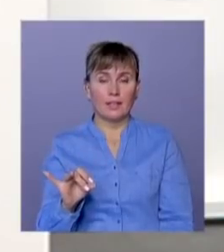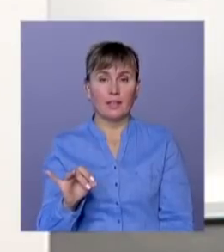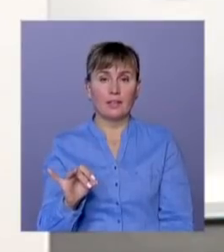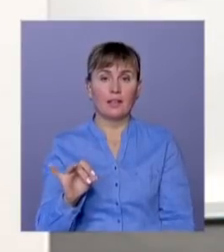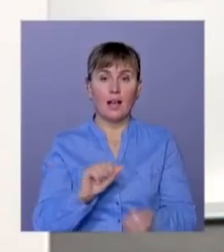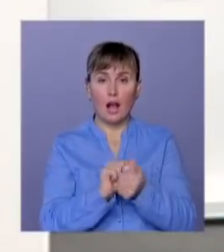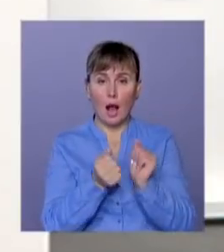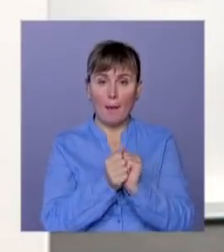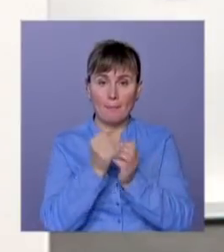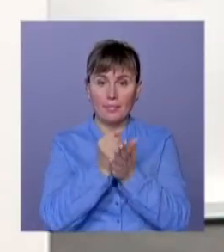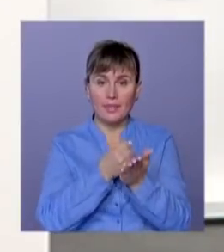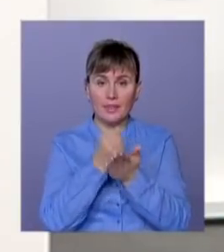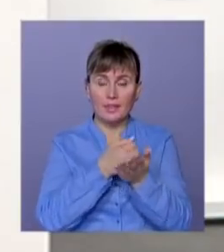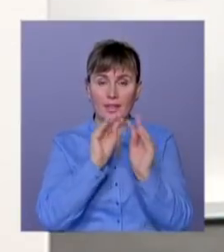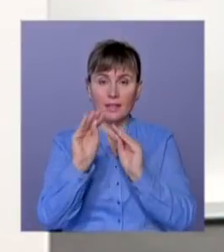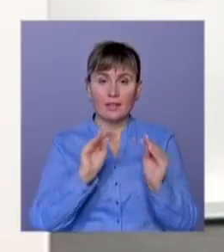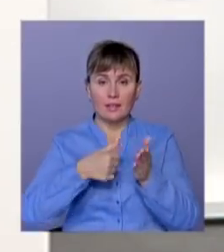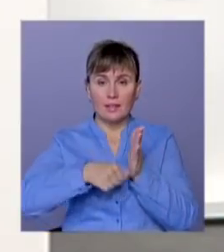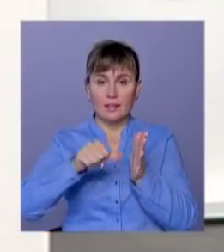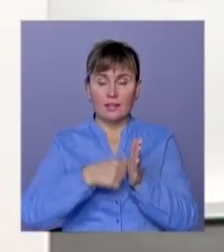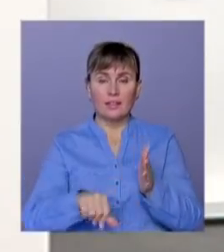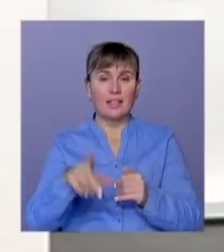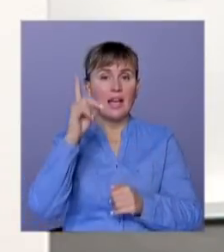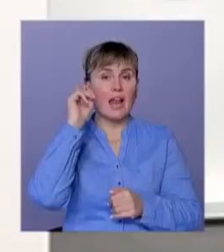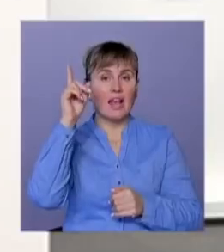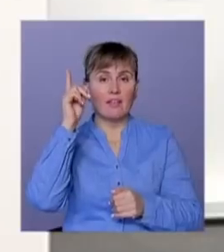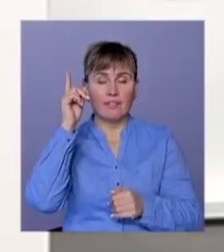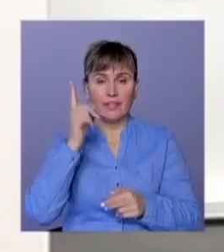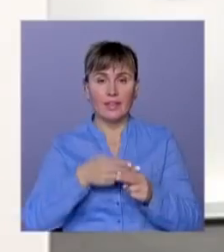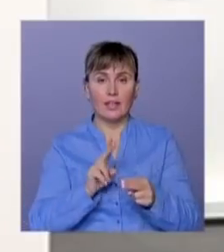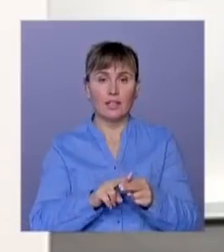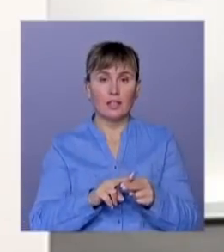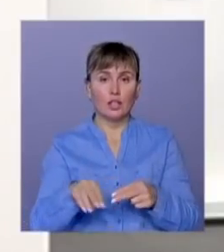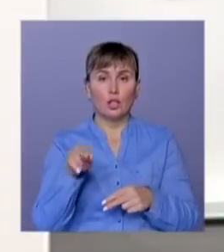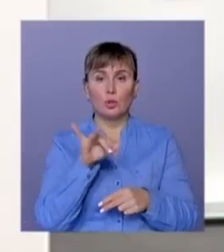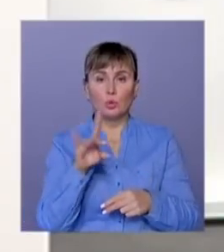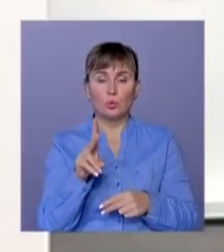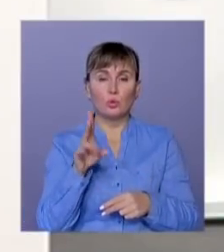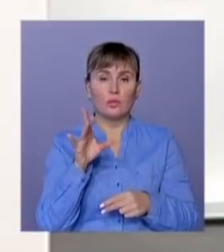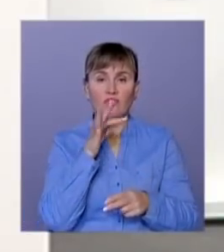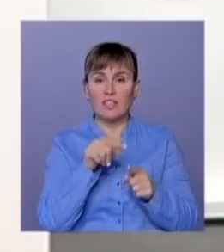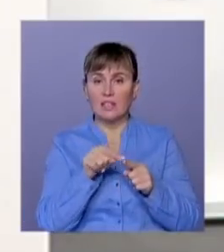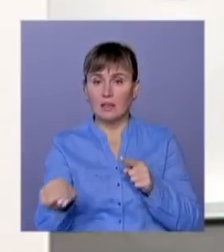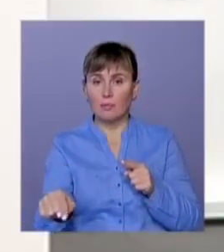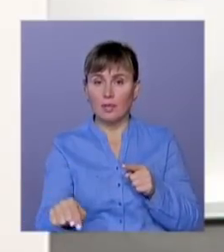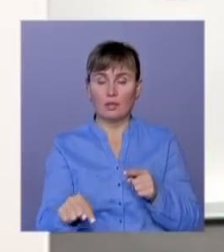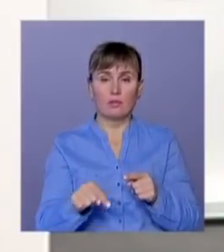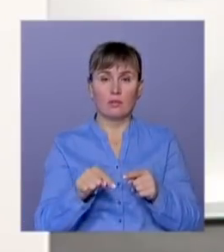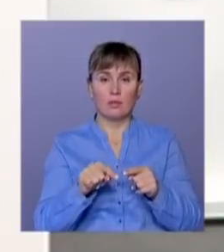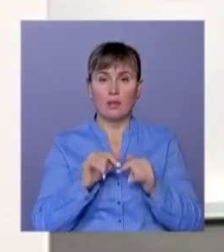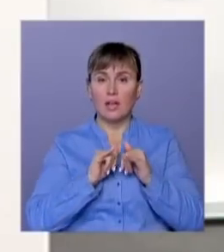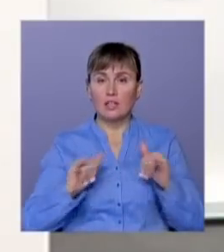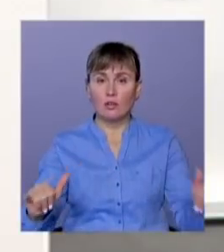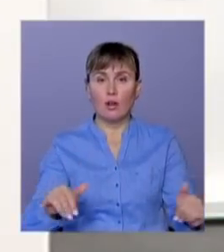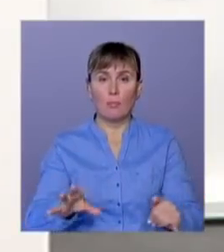гравюры на камнях – это древние петроглифы тюркского и сакского периода, разбросанные по всей